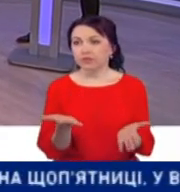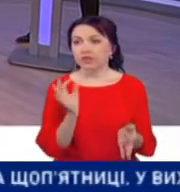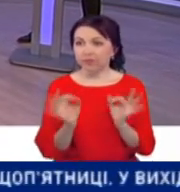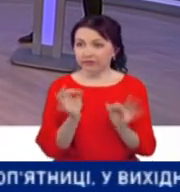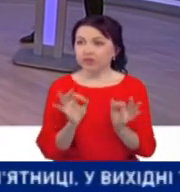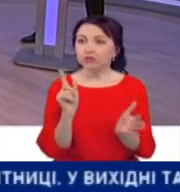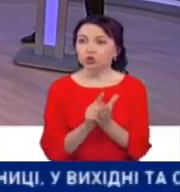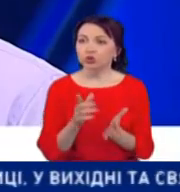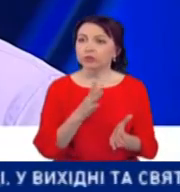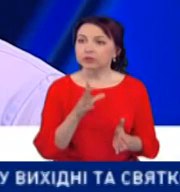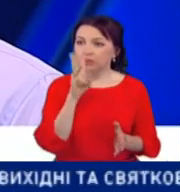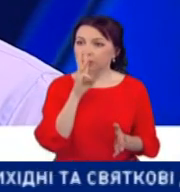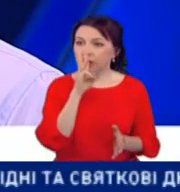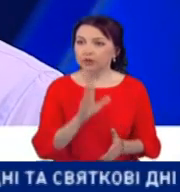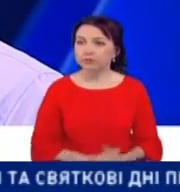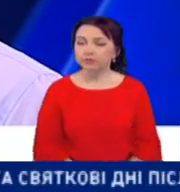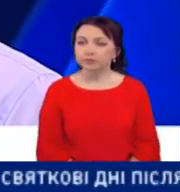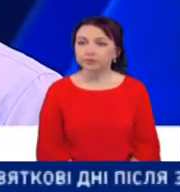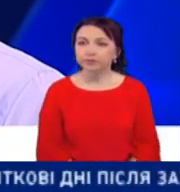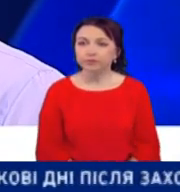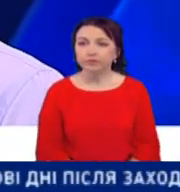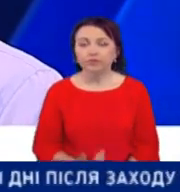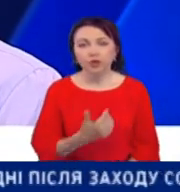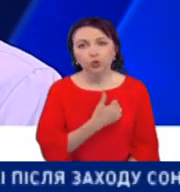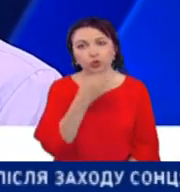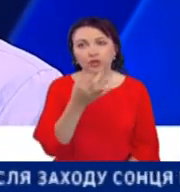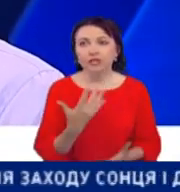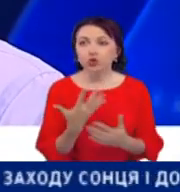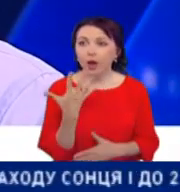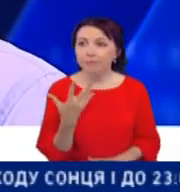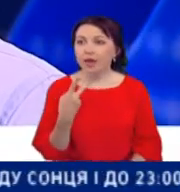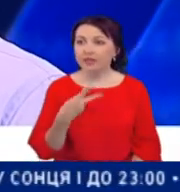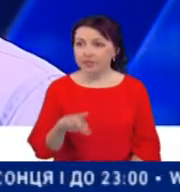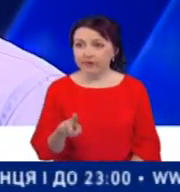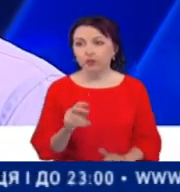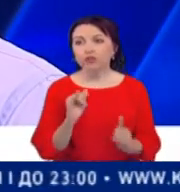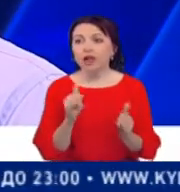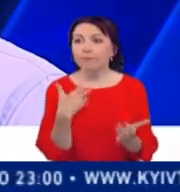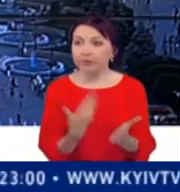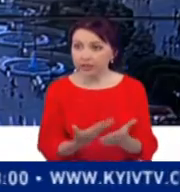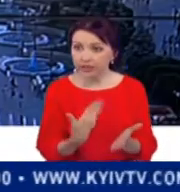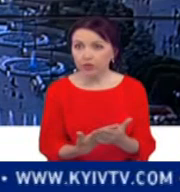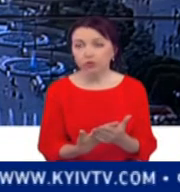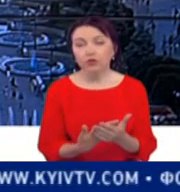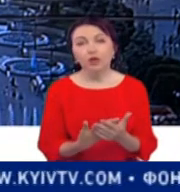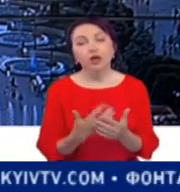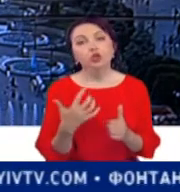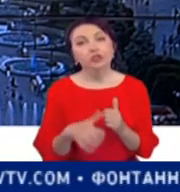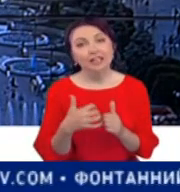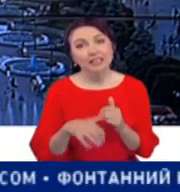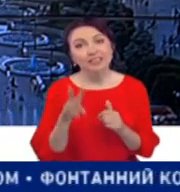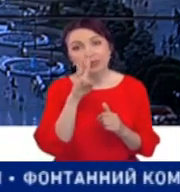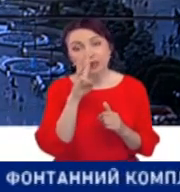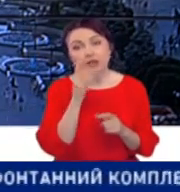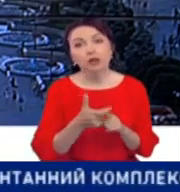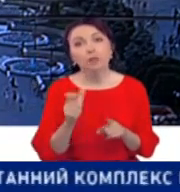Справедлива має бути якась зарплата, так? Я можу сказати, що якщо це 5 євро було сказано просто для прикладу, ну, це для прикладу і було сказано. Середня зарплата